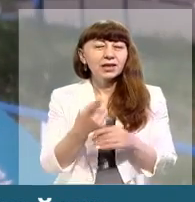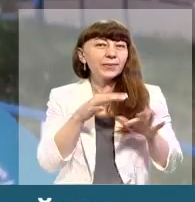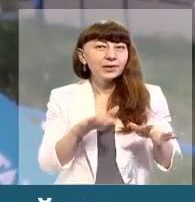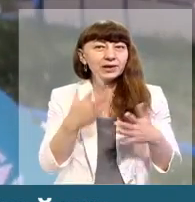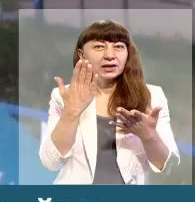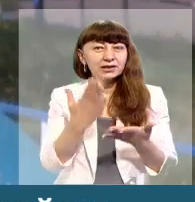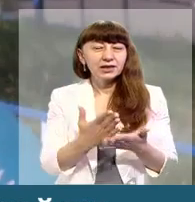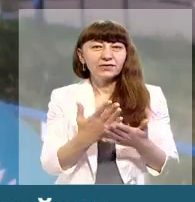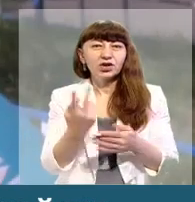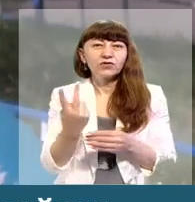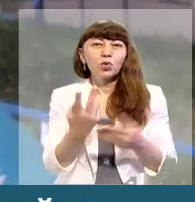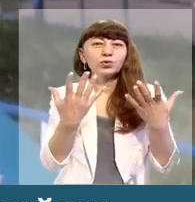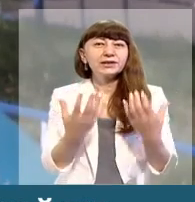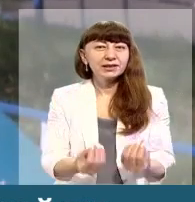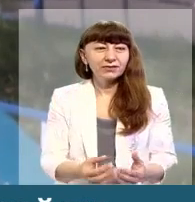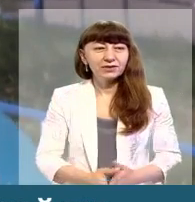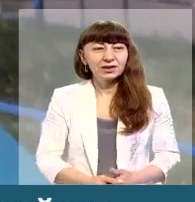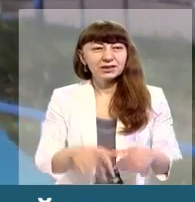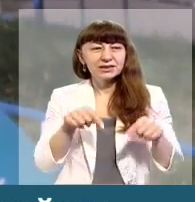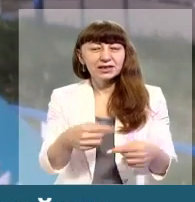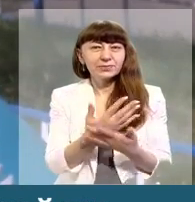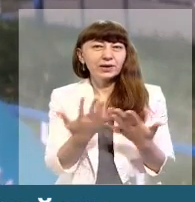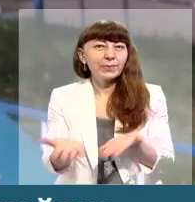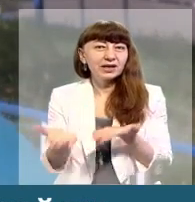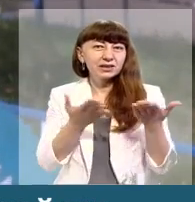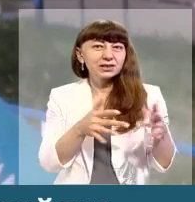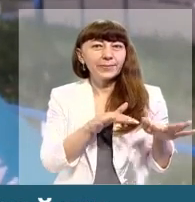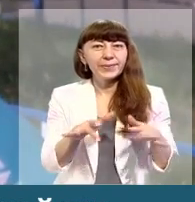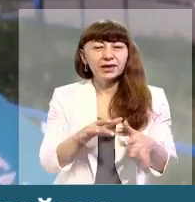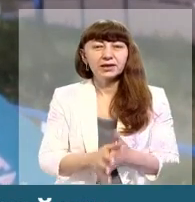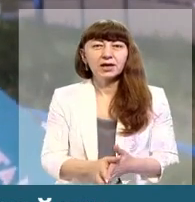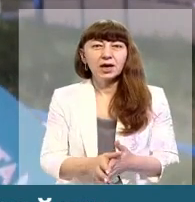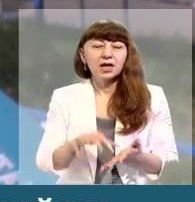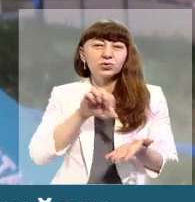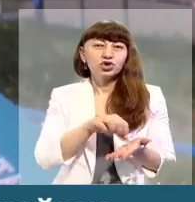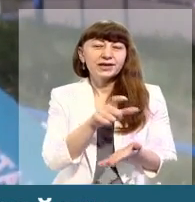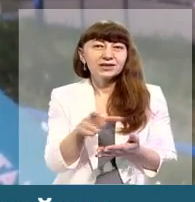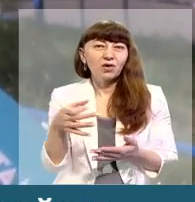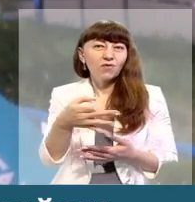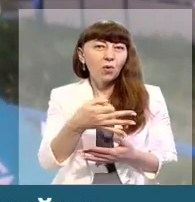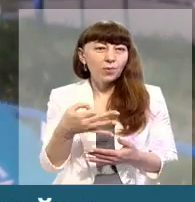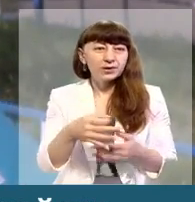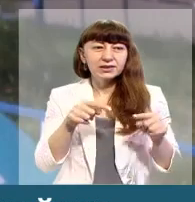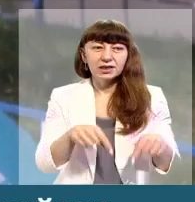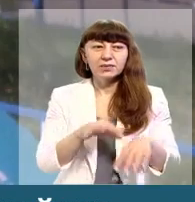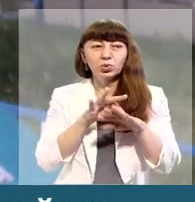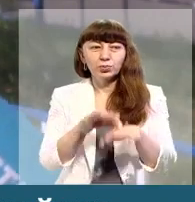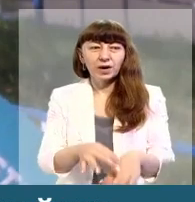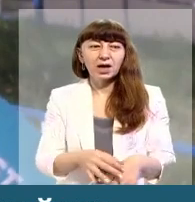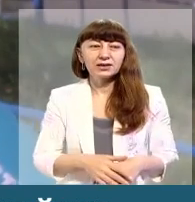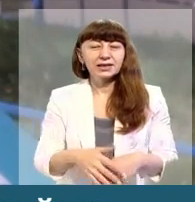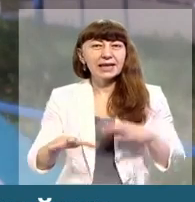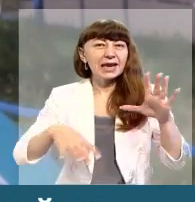мероприятие является двухдневным. Здесь мы пригласили на это мероприятие спикеров областных. Здесь будут